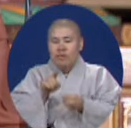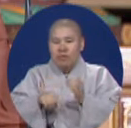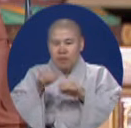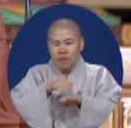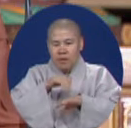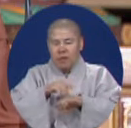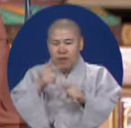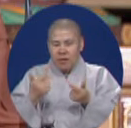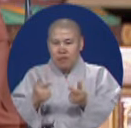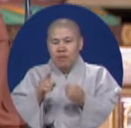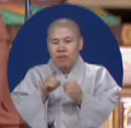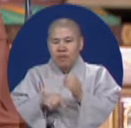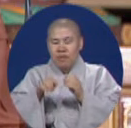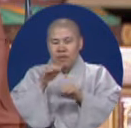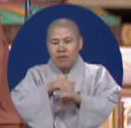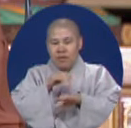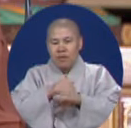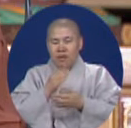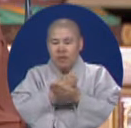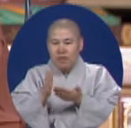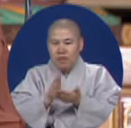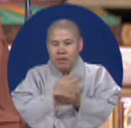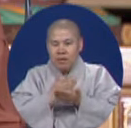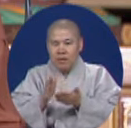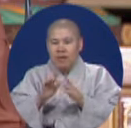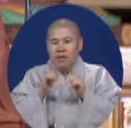것이 수행이다 이게 아니라